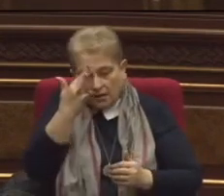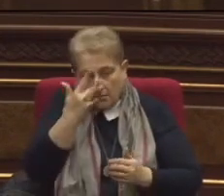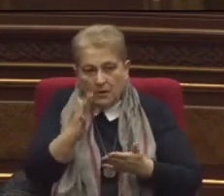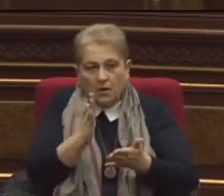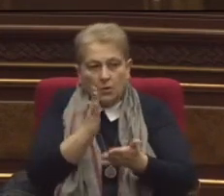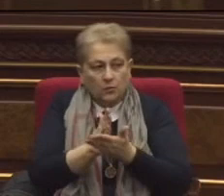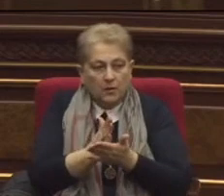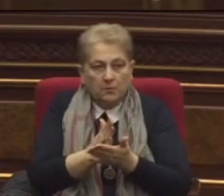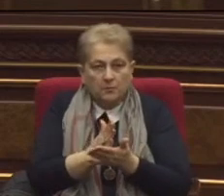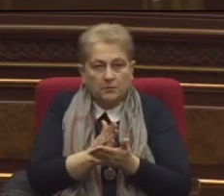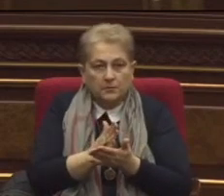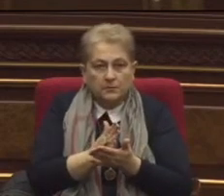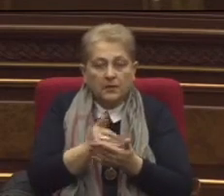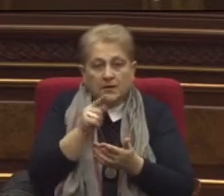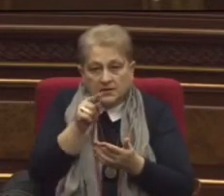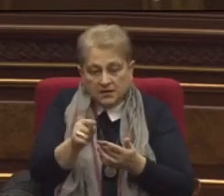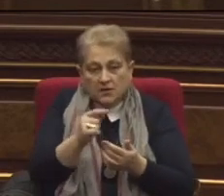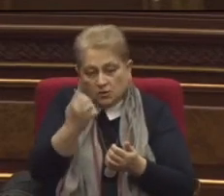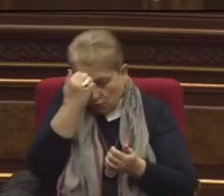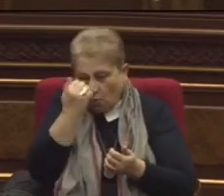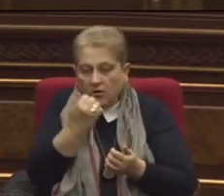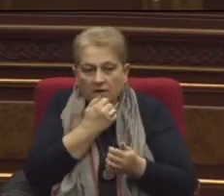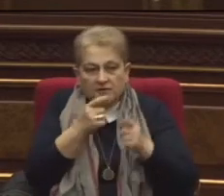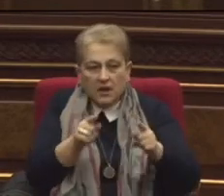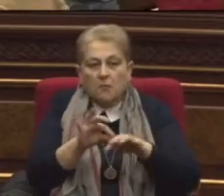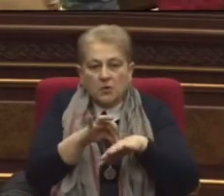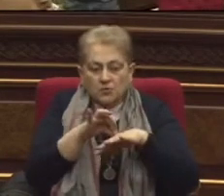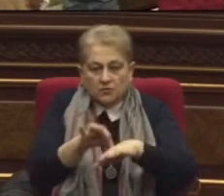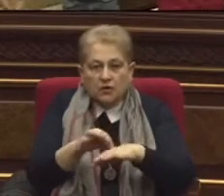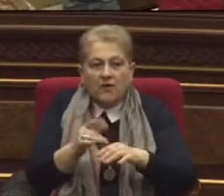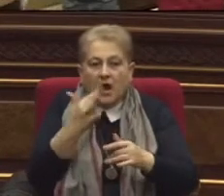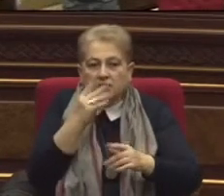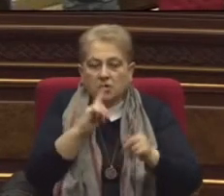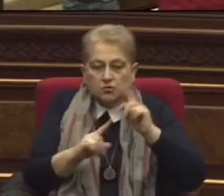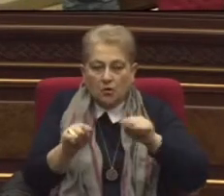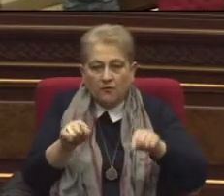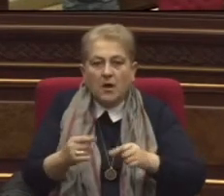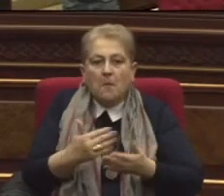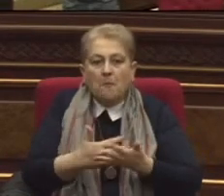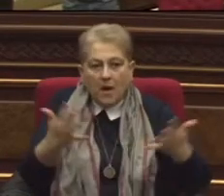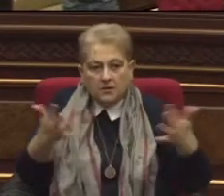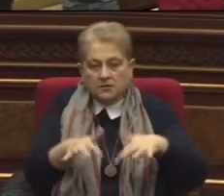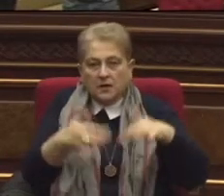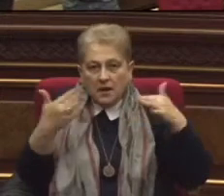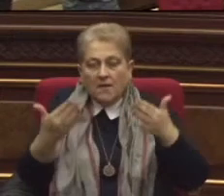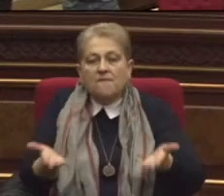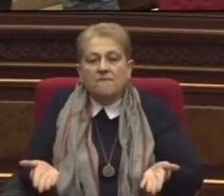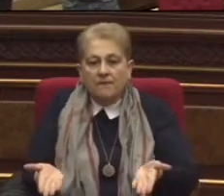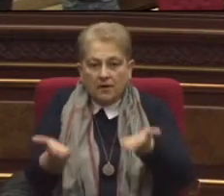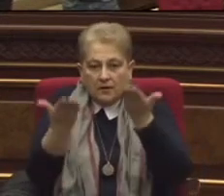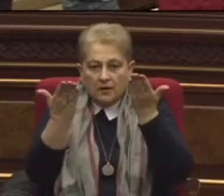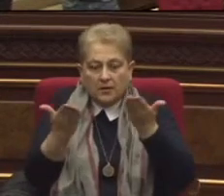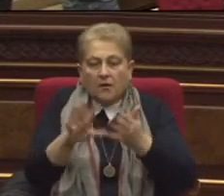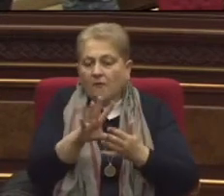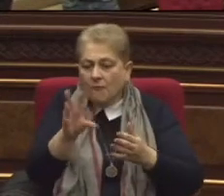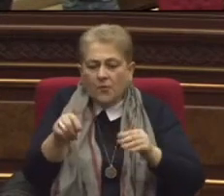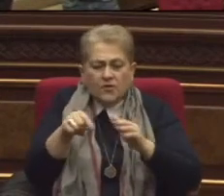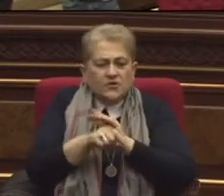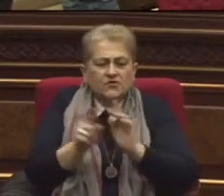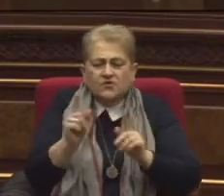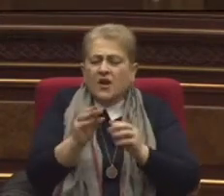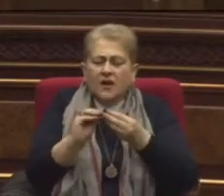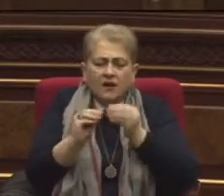նպատակ ունեն ձեր շնորհիվ, ձեր միջոցով ազգային ժողովի այս բարձր ամբիոնից վերհանել ոլորտում